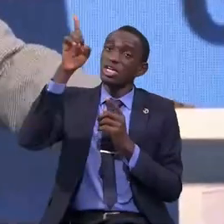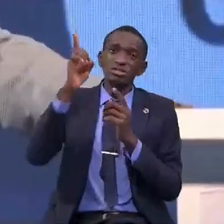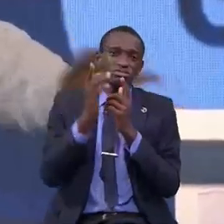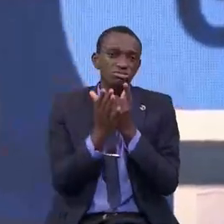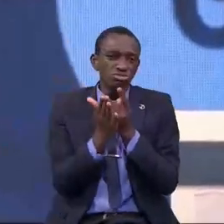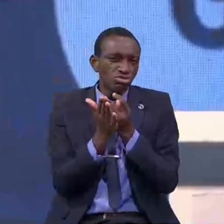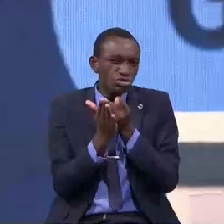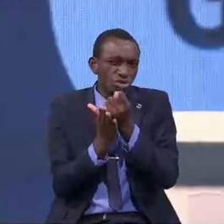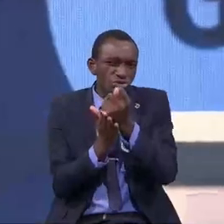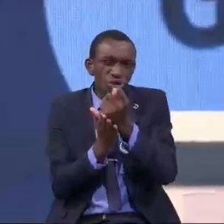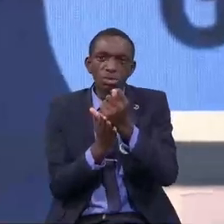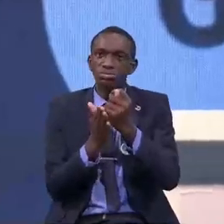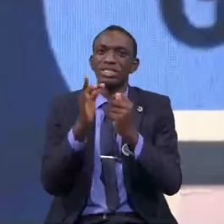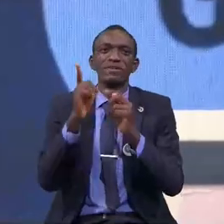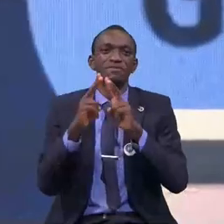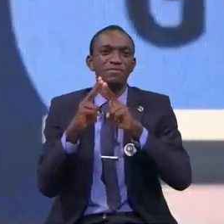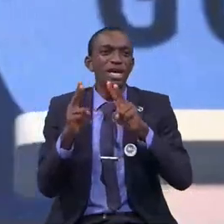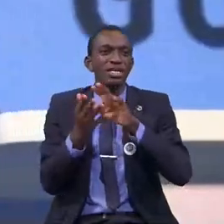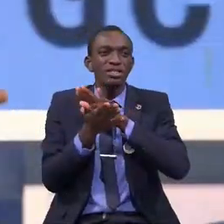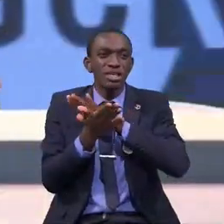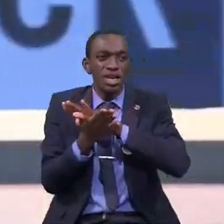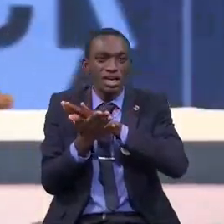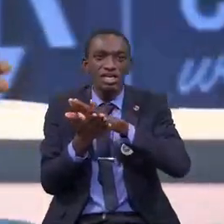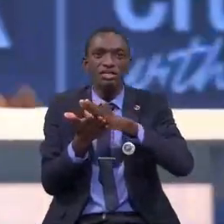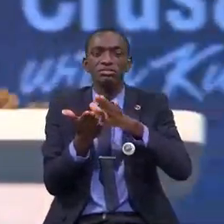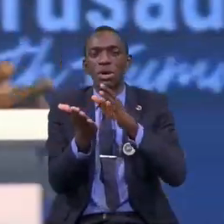et tu vois la vérité de Dieu immaculée.